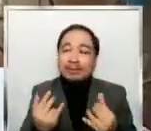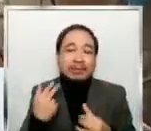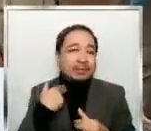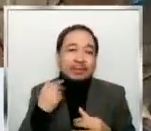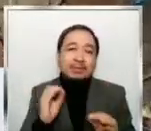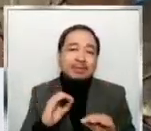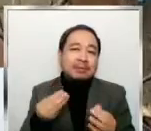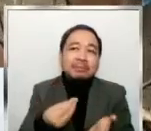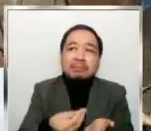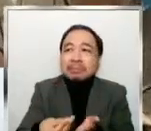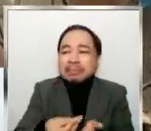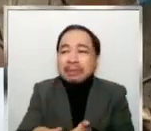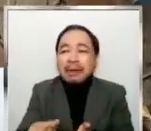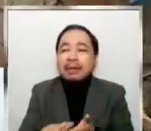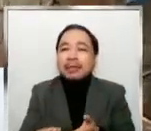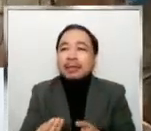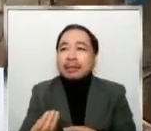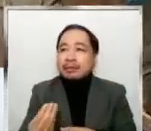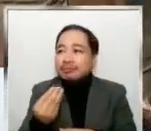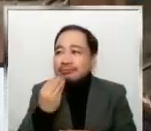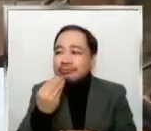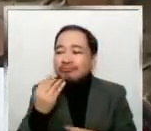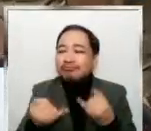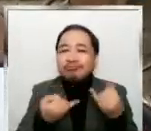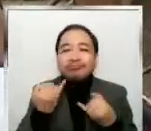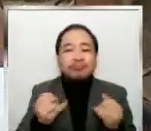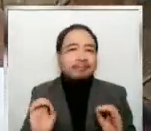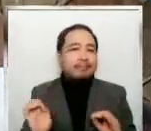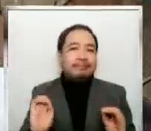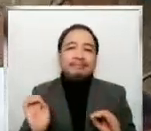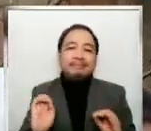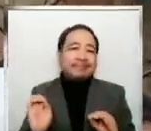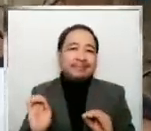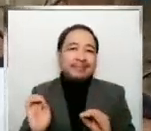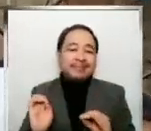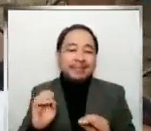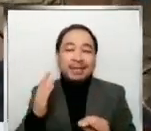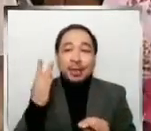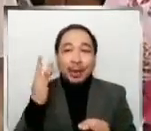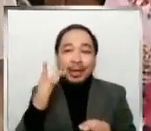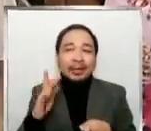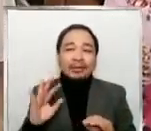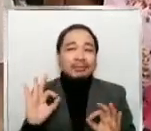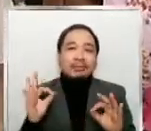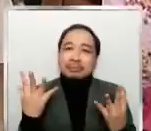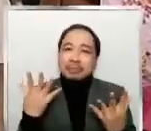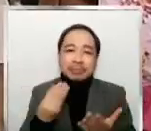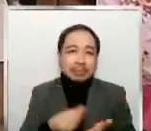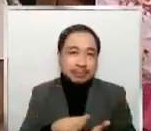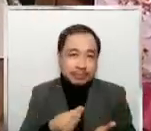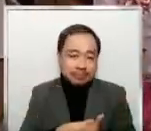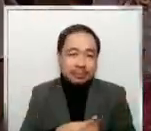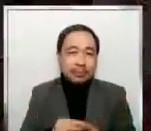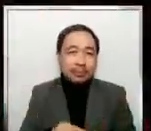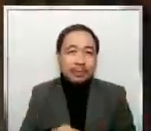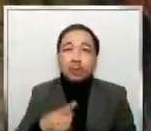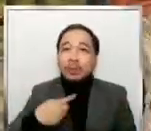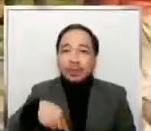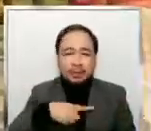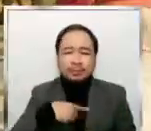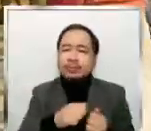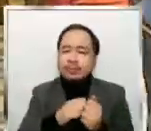mga spaghetti, ganun. Kasi wala po talaga kaming pera. Sama-sama lang po kami, masaya na po kami.